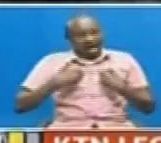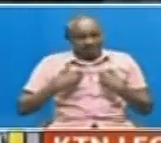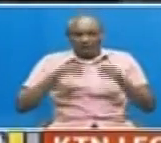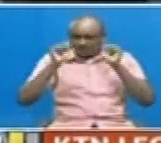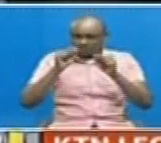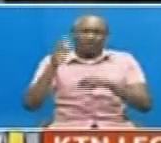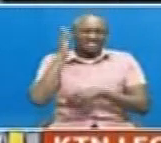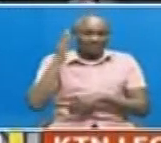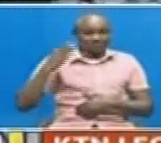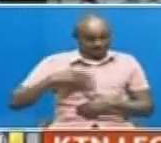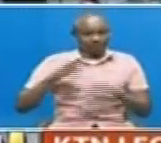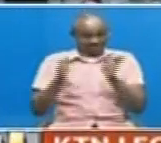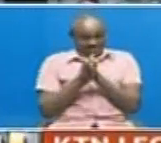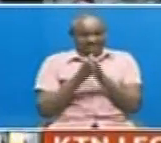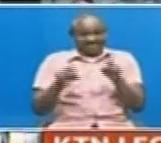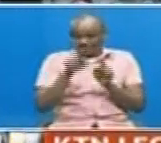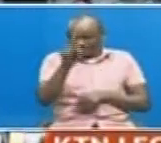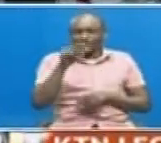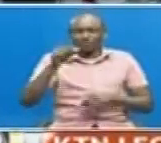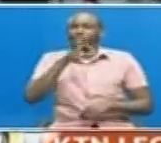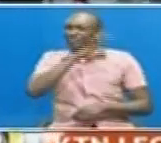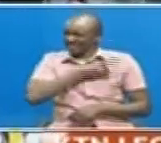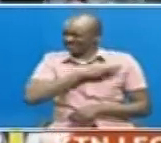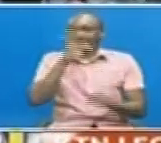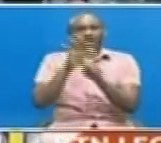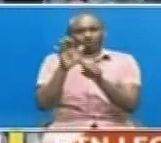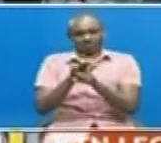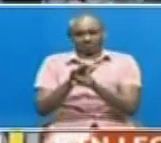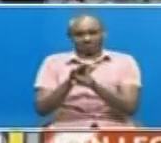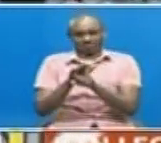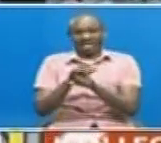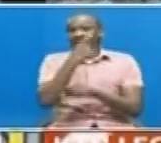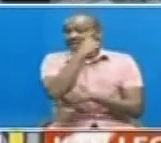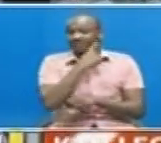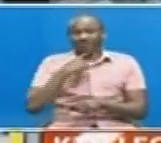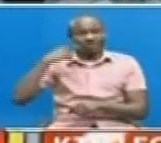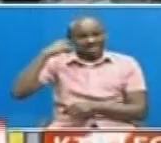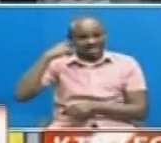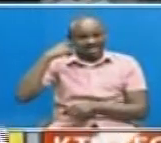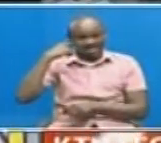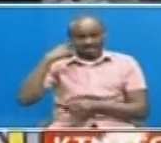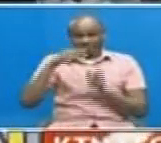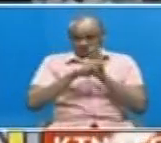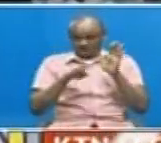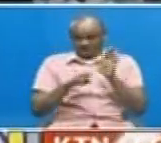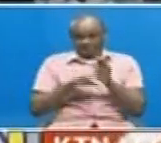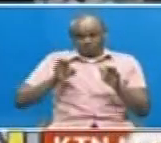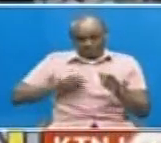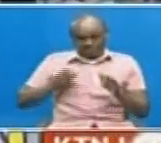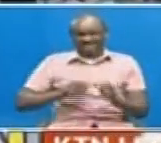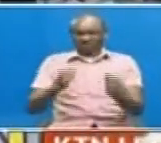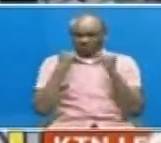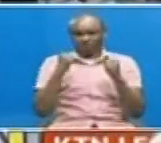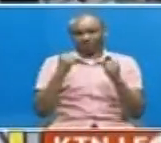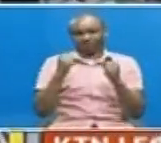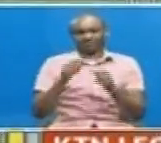ambapo wasioweza kusikia kama yeye watafaidika pakubwa. Elvis Kosgei kwenye makala ya mwanamke